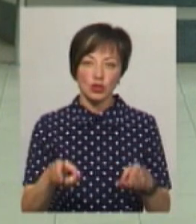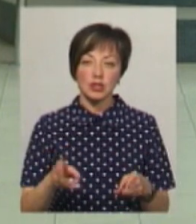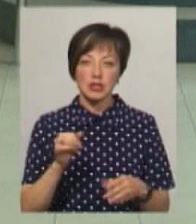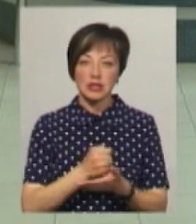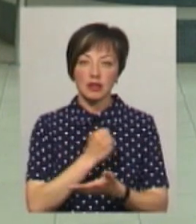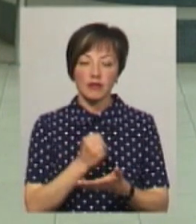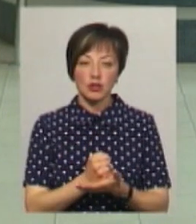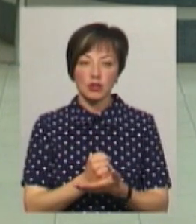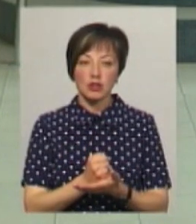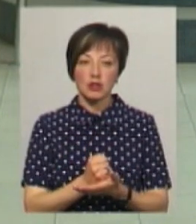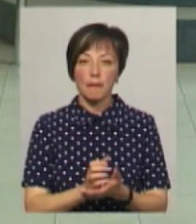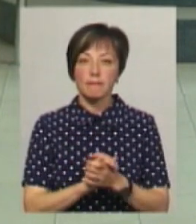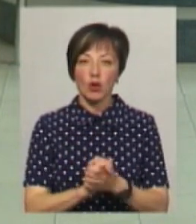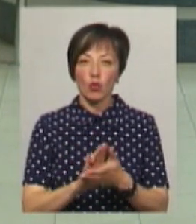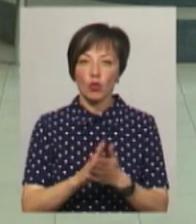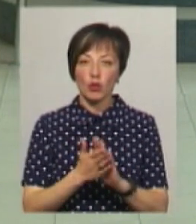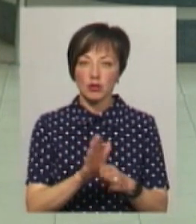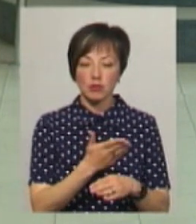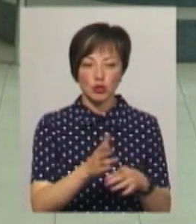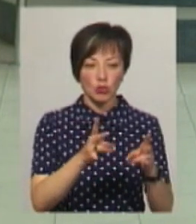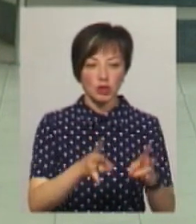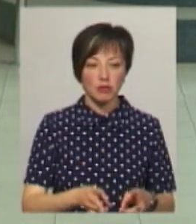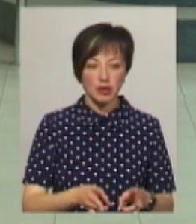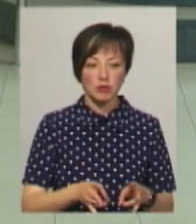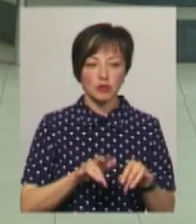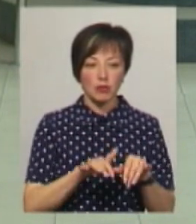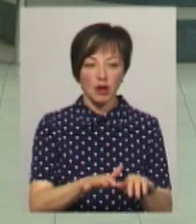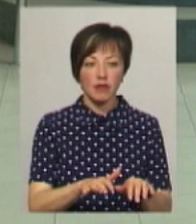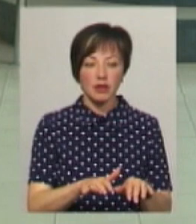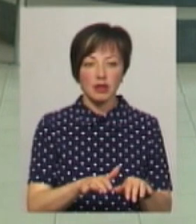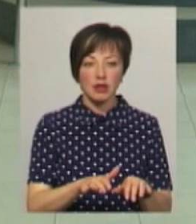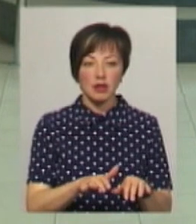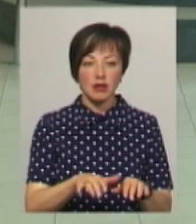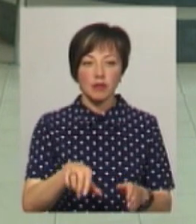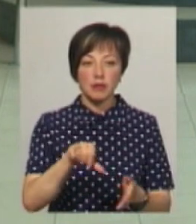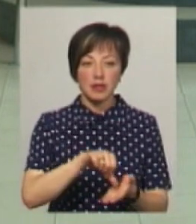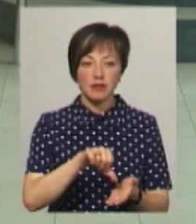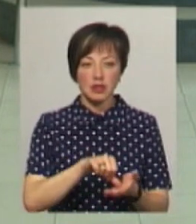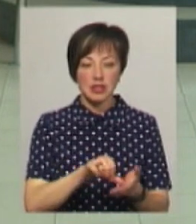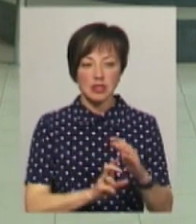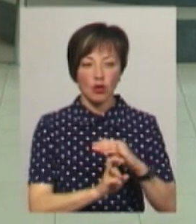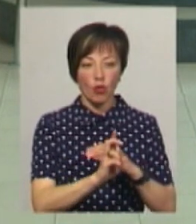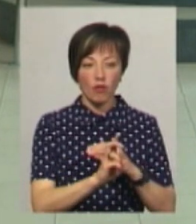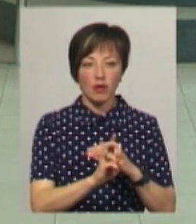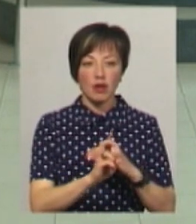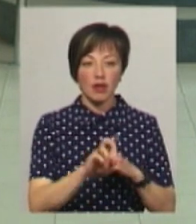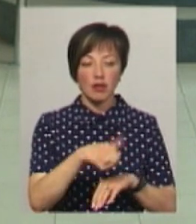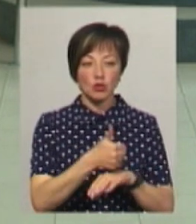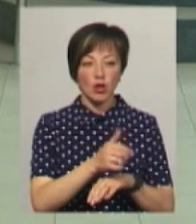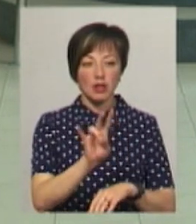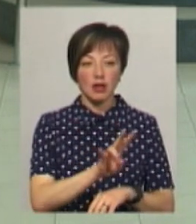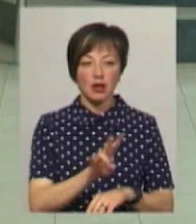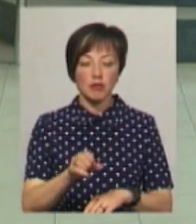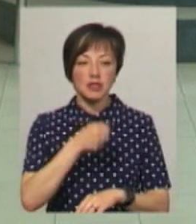та затверджено мирову угоду, укладено між потерпілими по справі в особі представників церков, це настоятеля храму